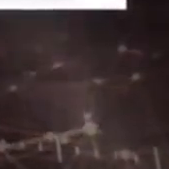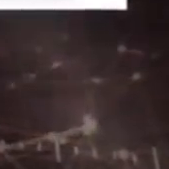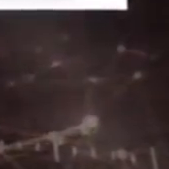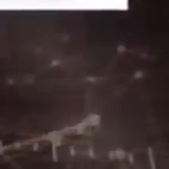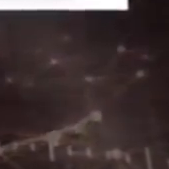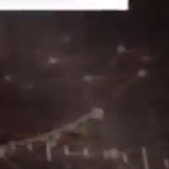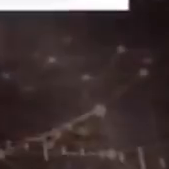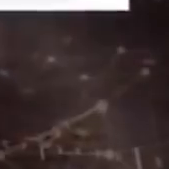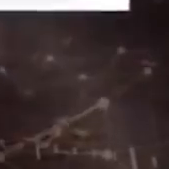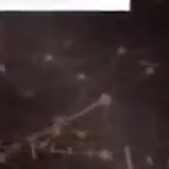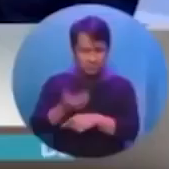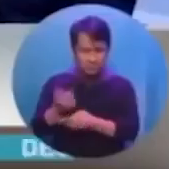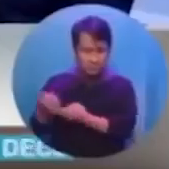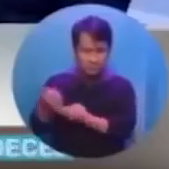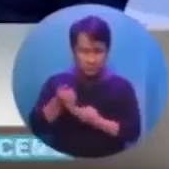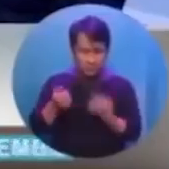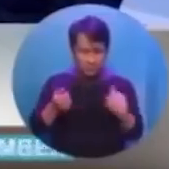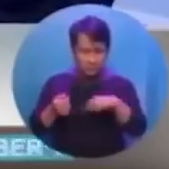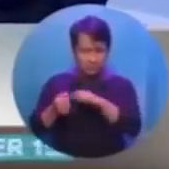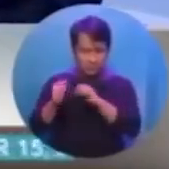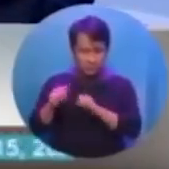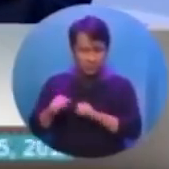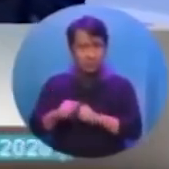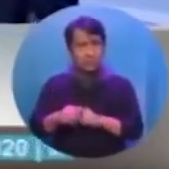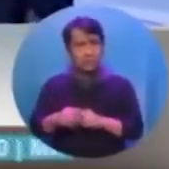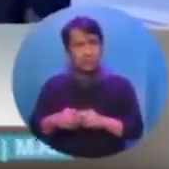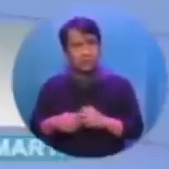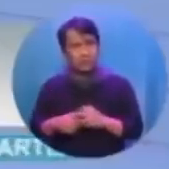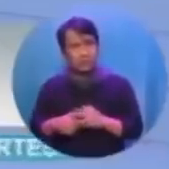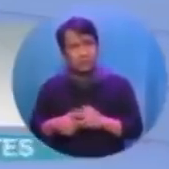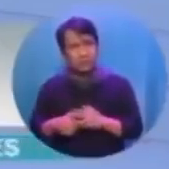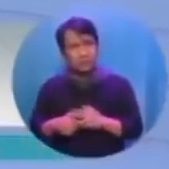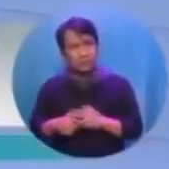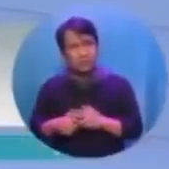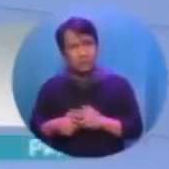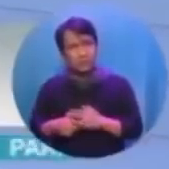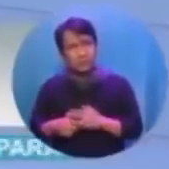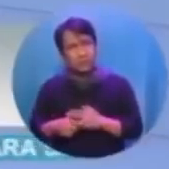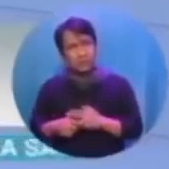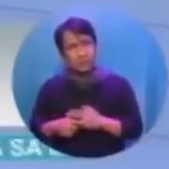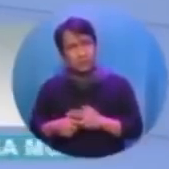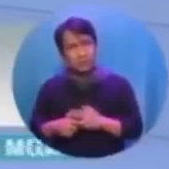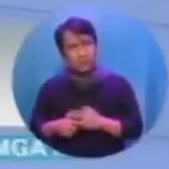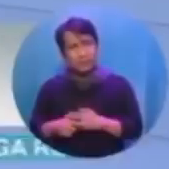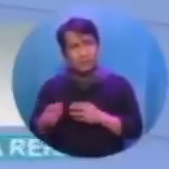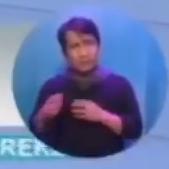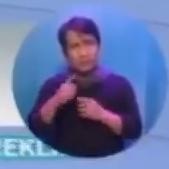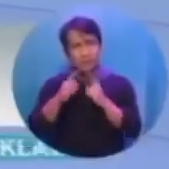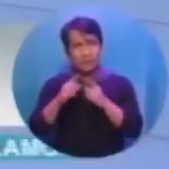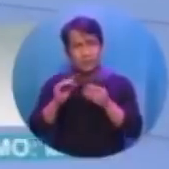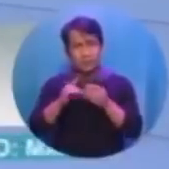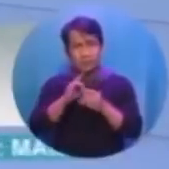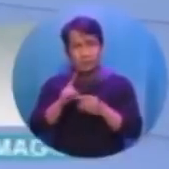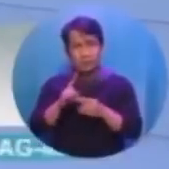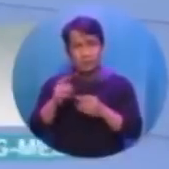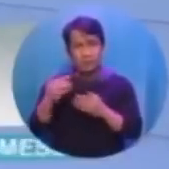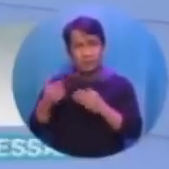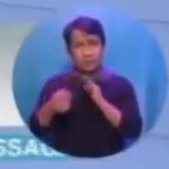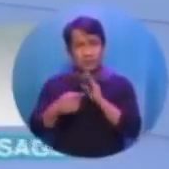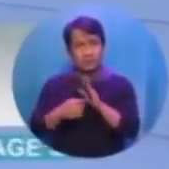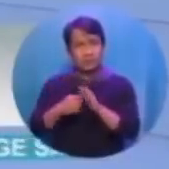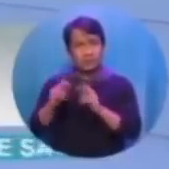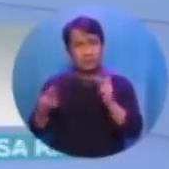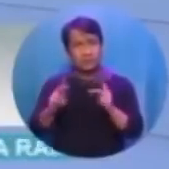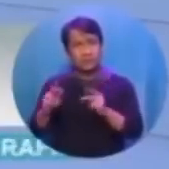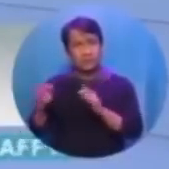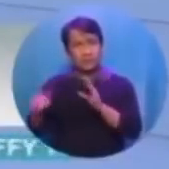sa anak nyo para matulungan po kayo. So, pasensya na, nay, kung naging makulit po ako at tanong ako ng tanong, para naman masatisfy po itong mga